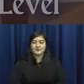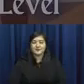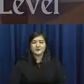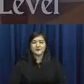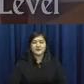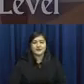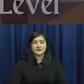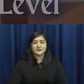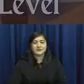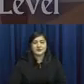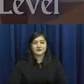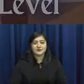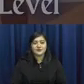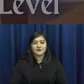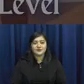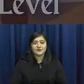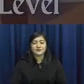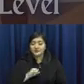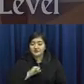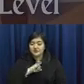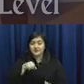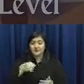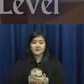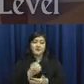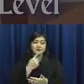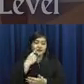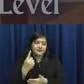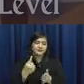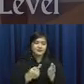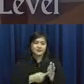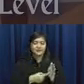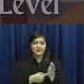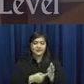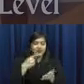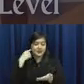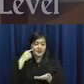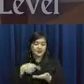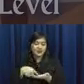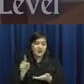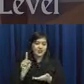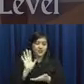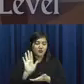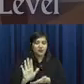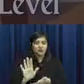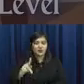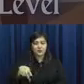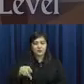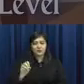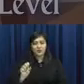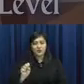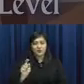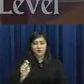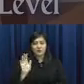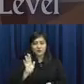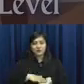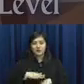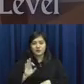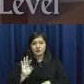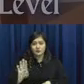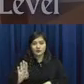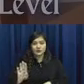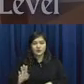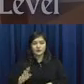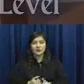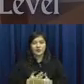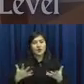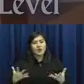kung sino may, sinasabi ko lang ngayon. I-check ninyo yung post ninyo sa Facebook. Ilan dyan ang